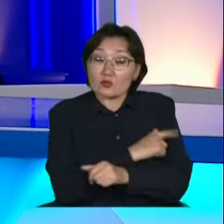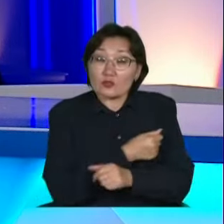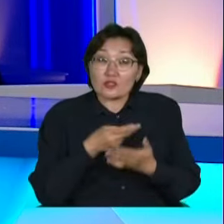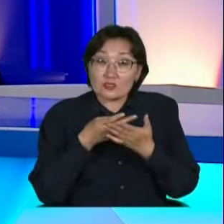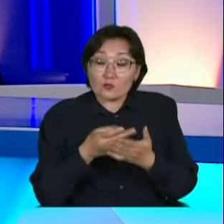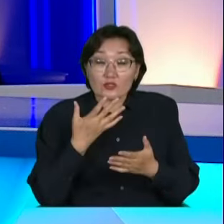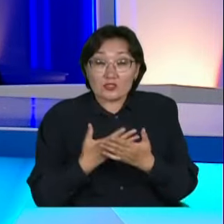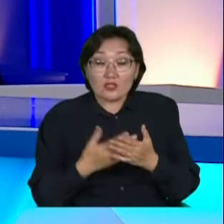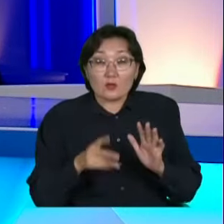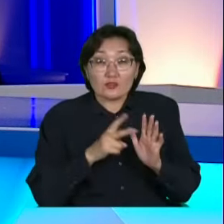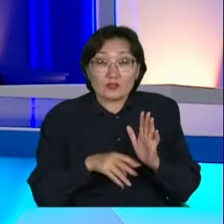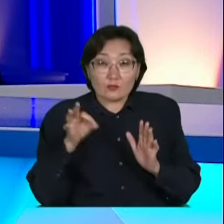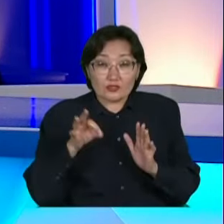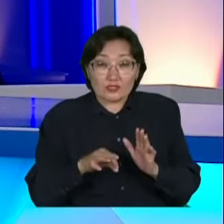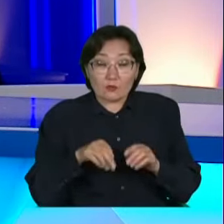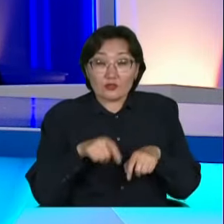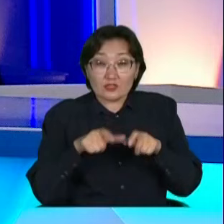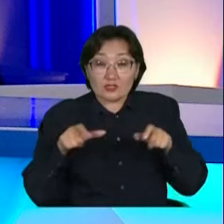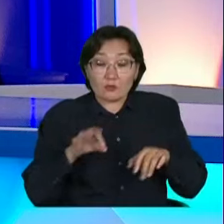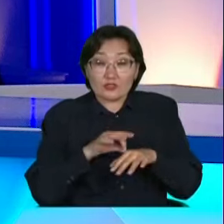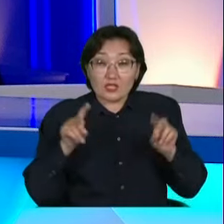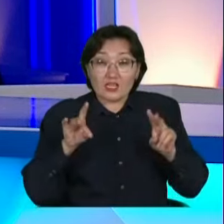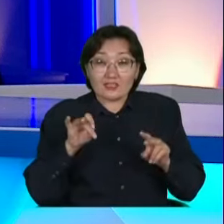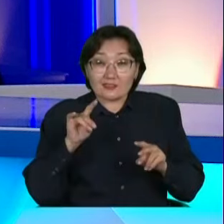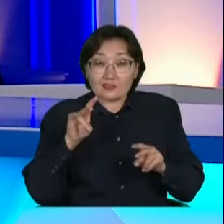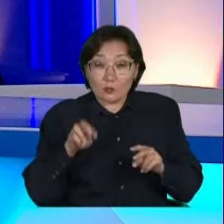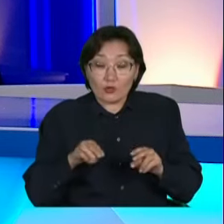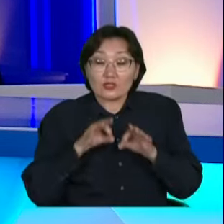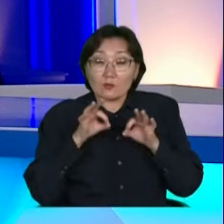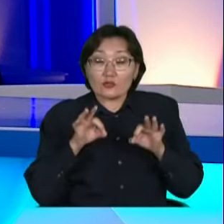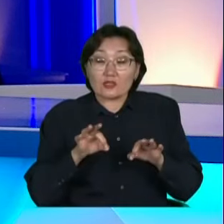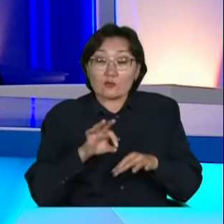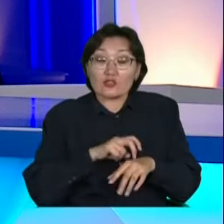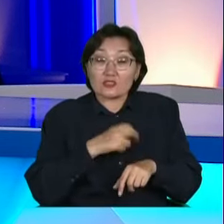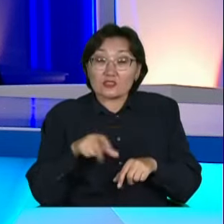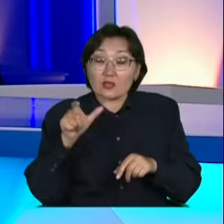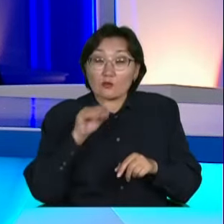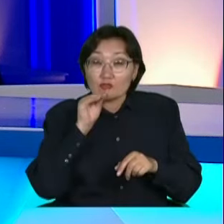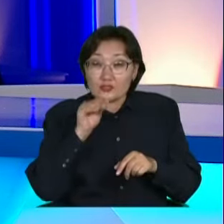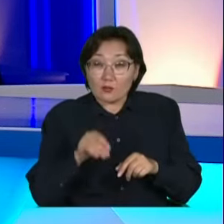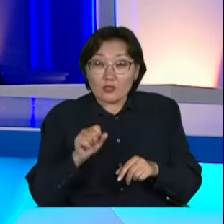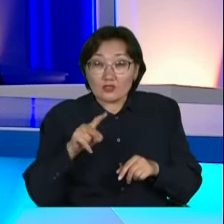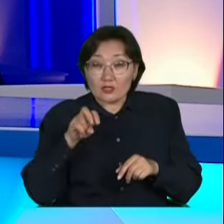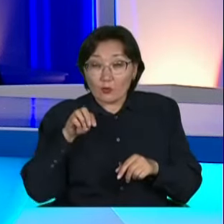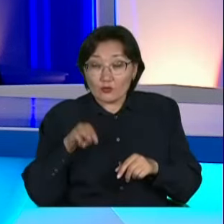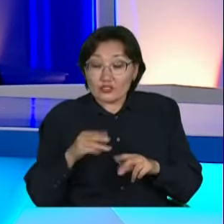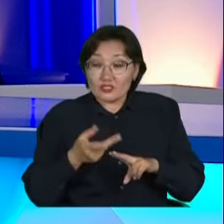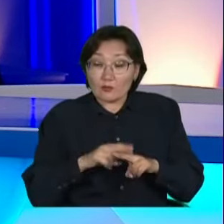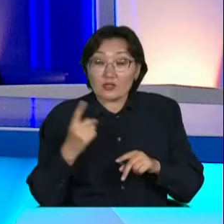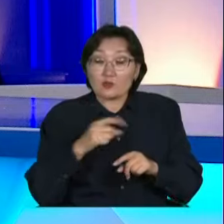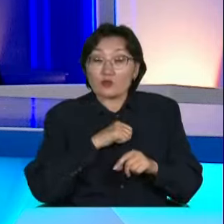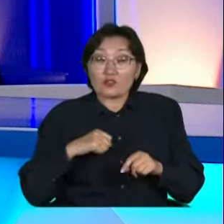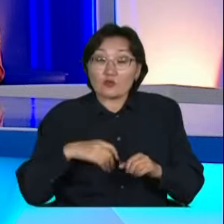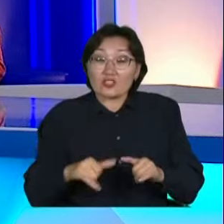около 70% пациентов с диагнозом ринит. По словам отоларинголога и профессора Саулета Уйкелевой, это одно из